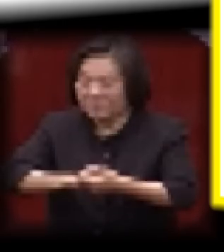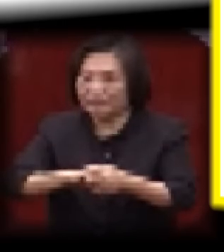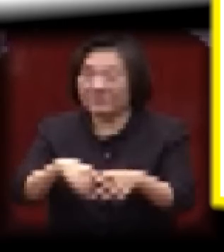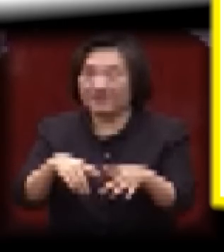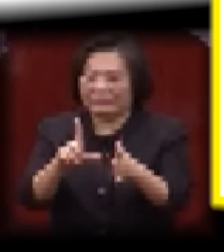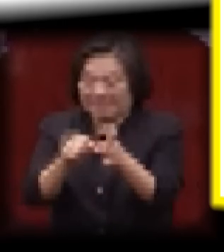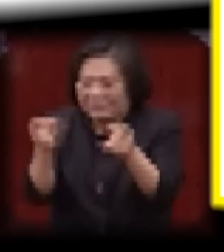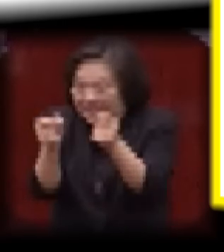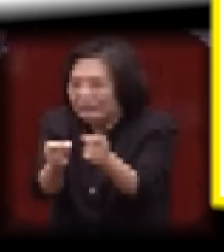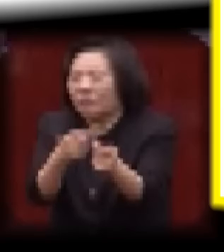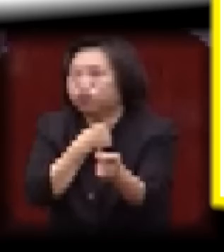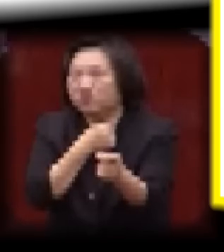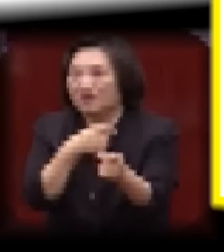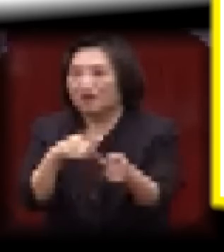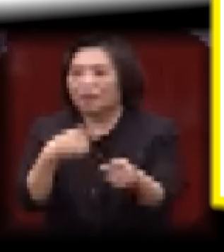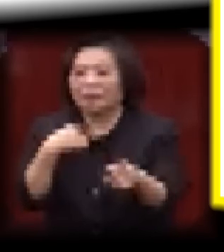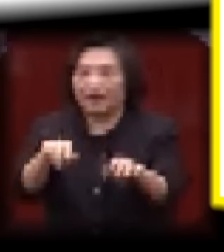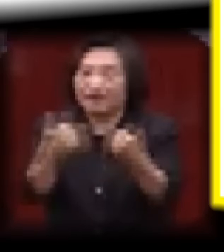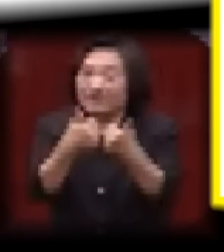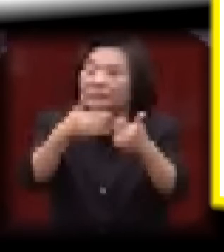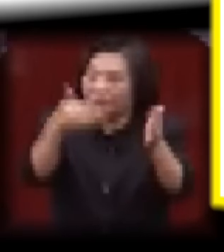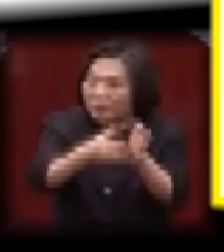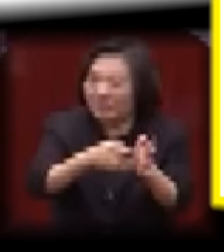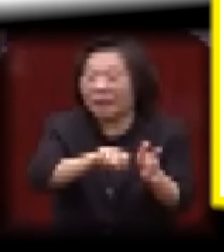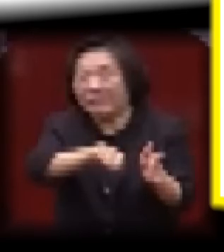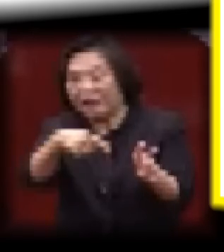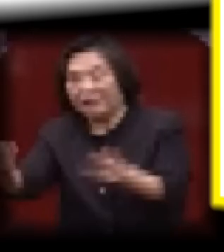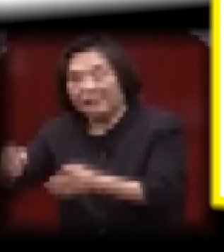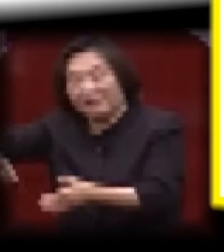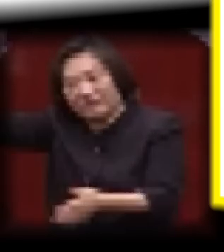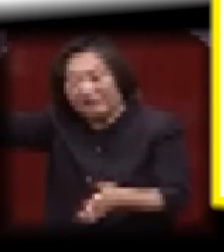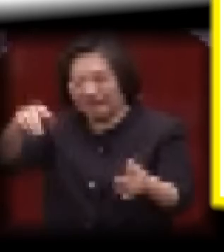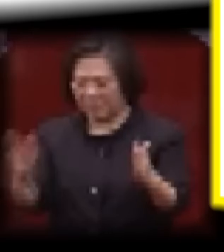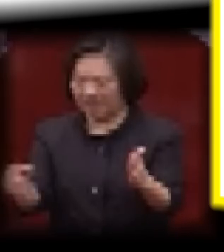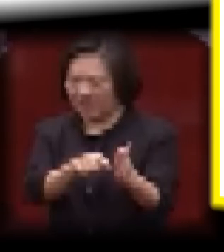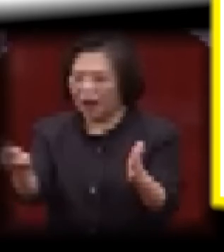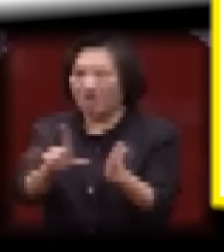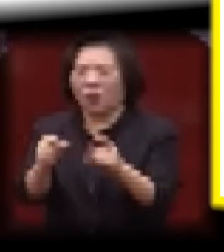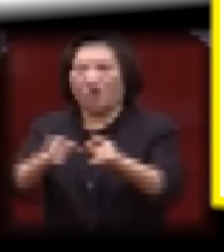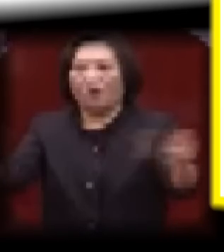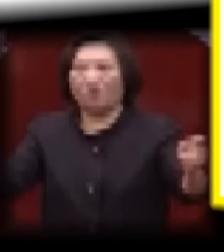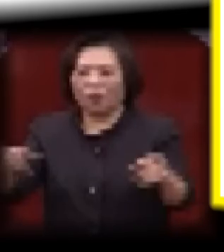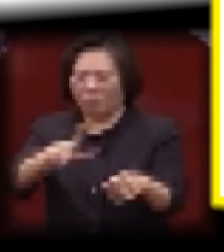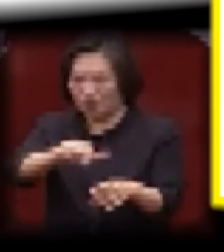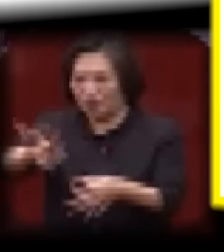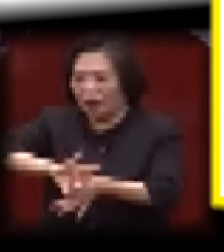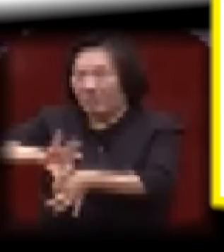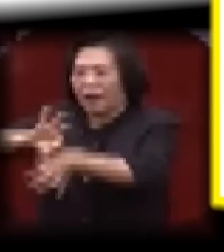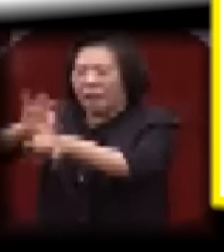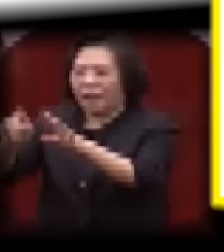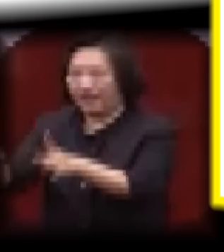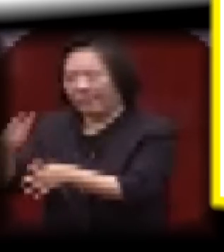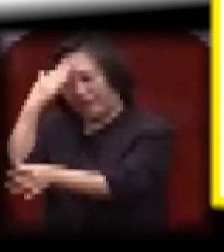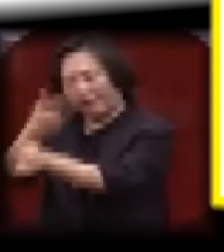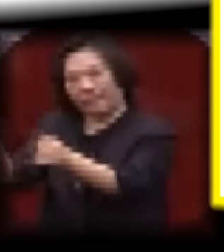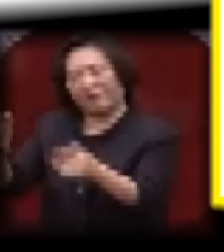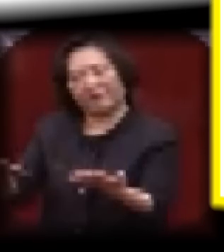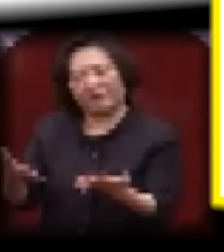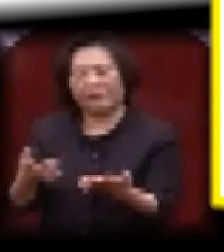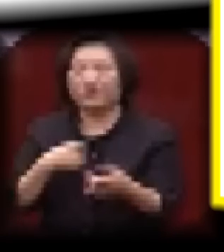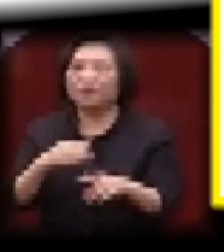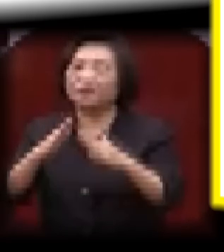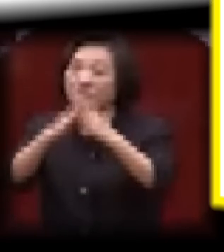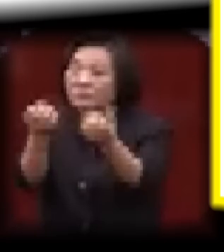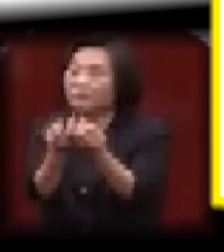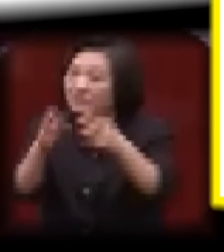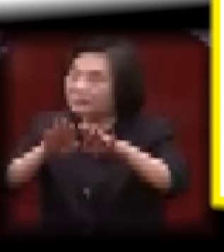间还是要缩短，不然时间拖太久，你知道，整个原物料的物价上涨，造成我们自己的困扰。所以我也要求说，都发局对整个预